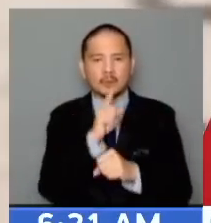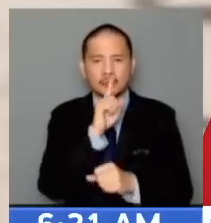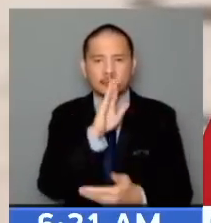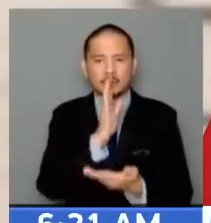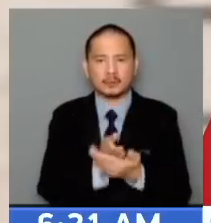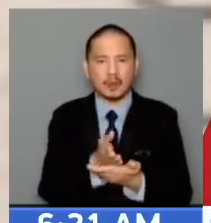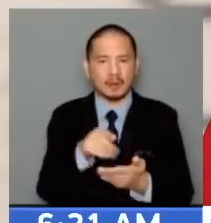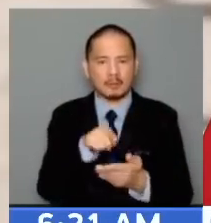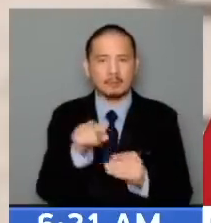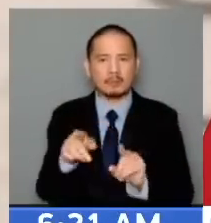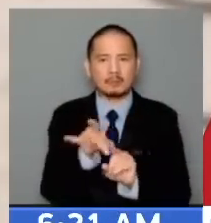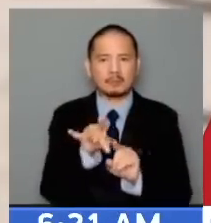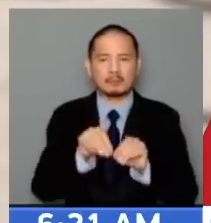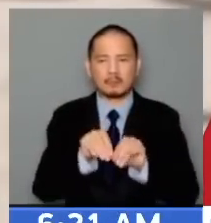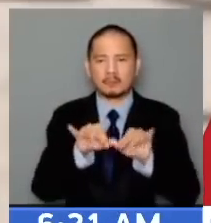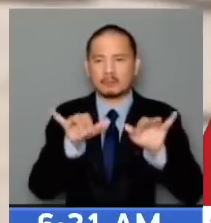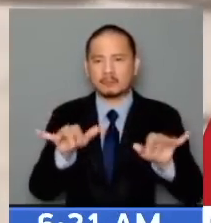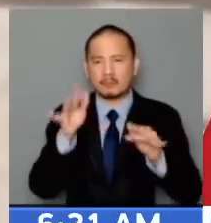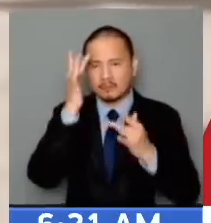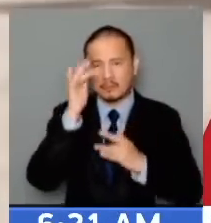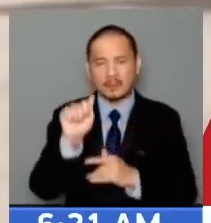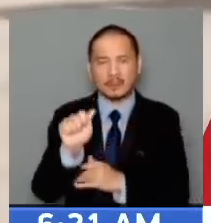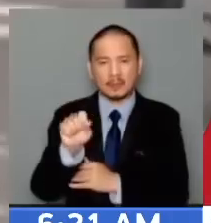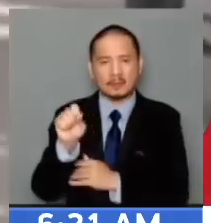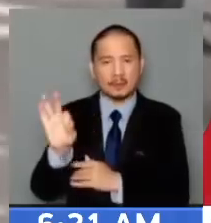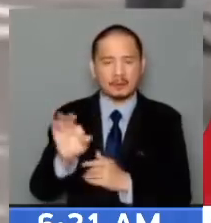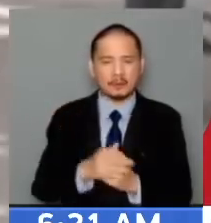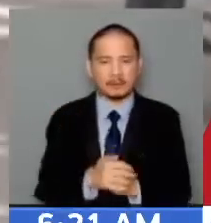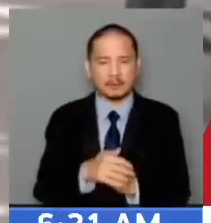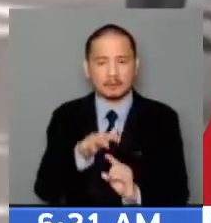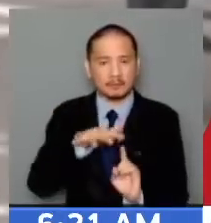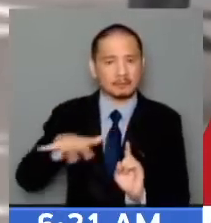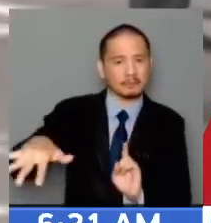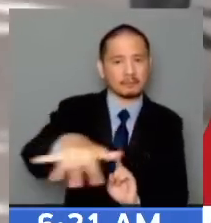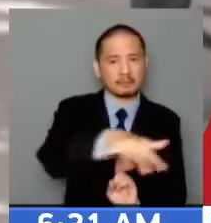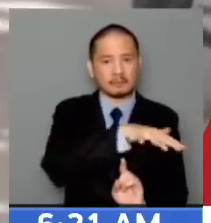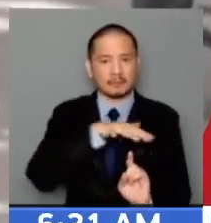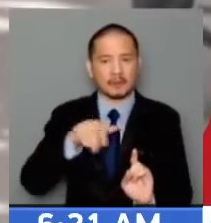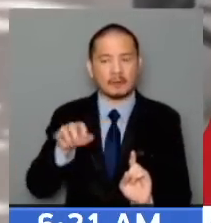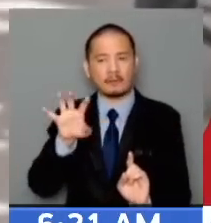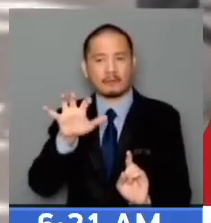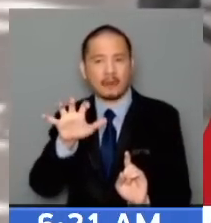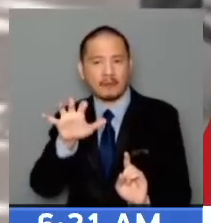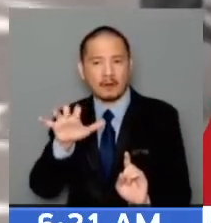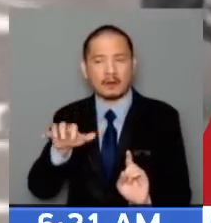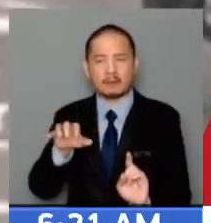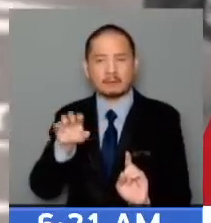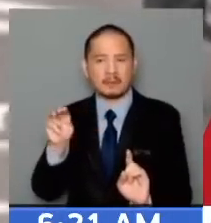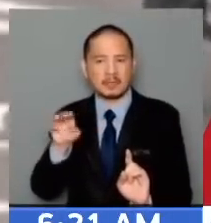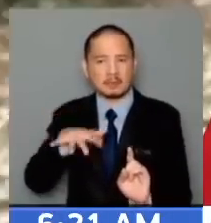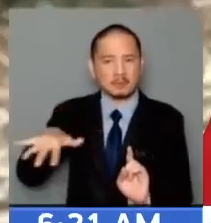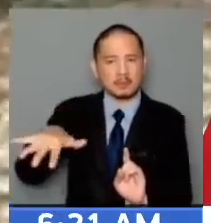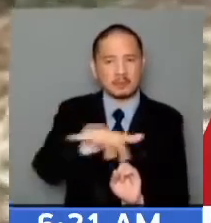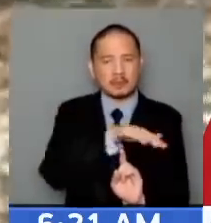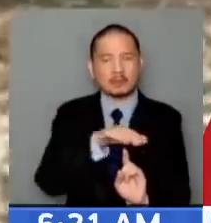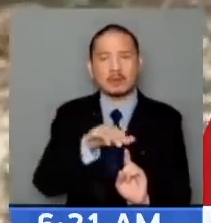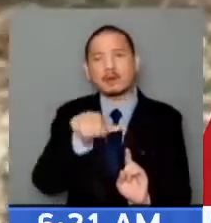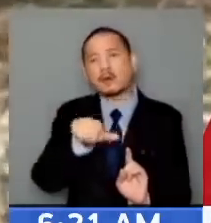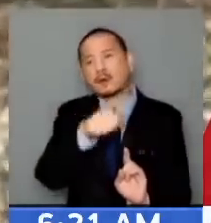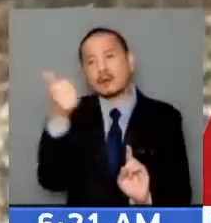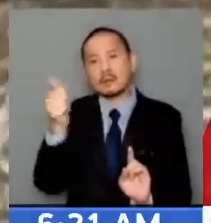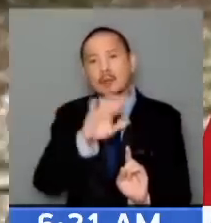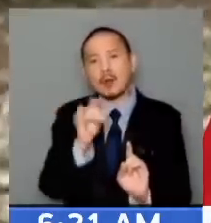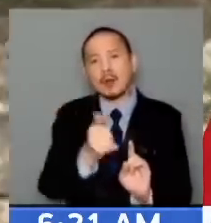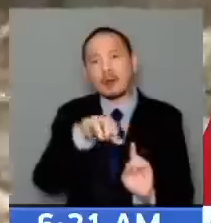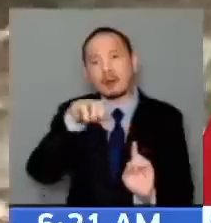Mula sa 500 meter radius ng apektadong lugar, nag-extend ang quarantine measures sa 4 pang barangay. Kaya nag-alala